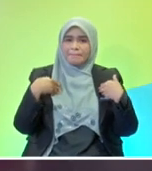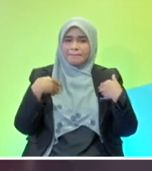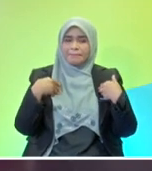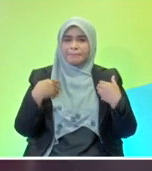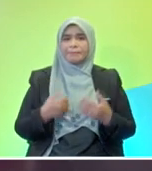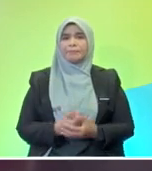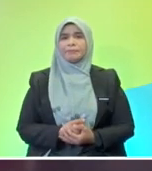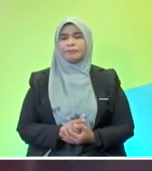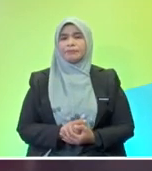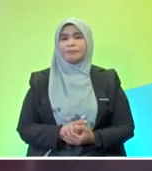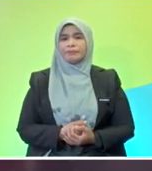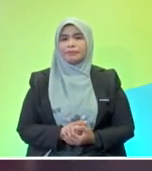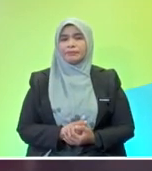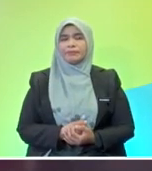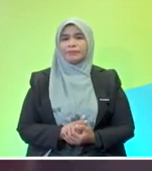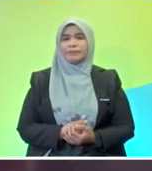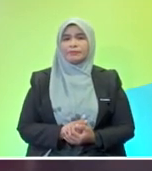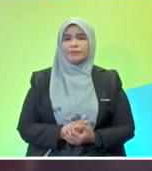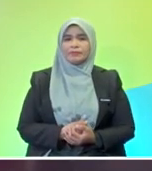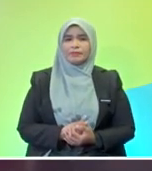Okey cikgu. Okey, begitu.